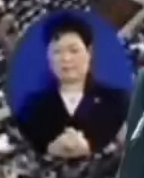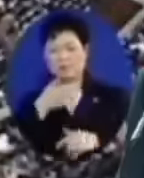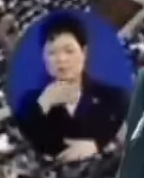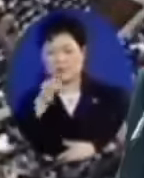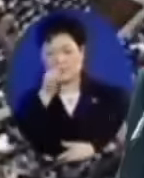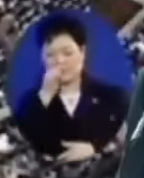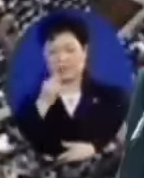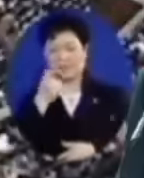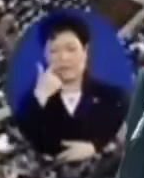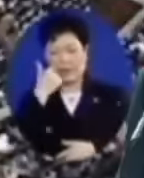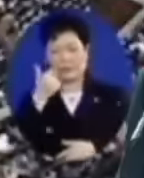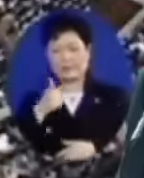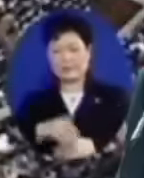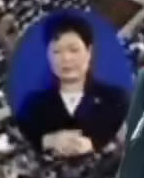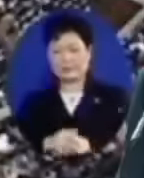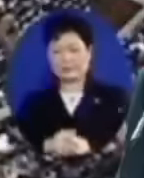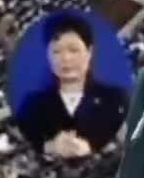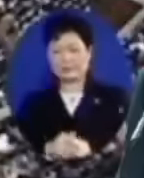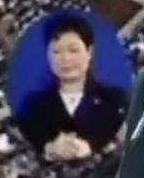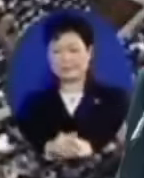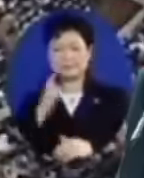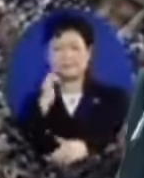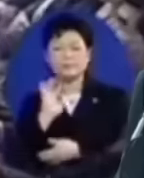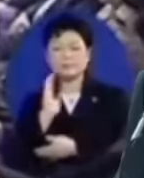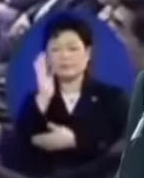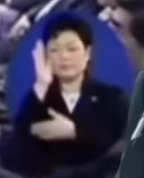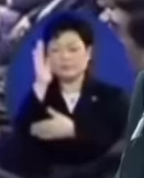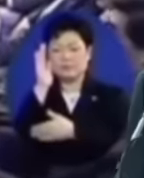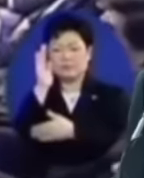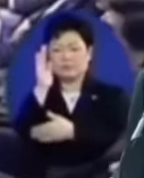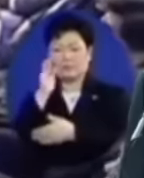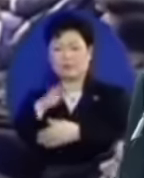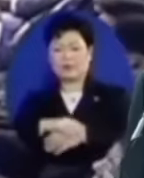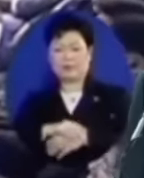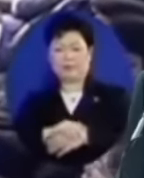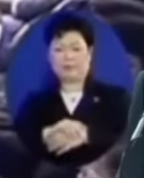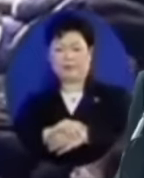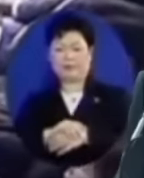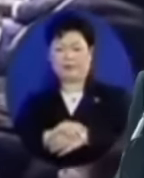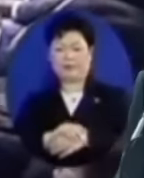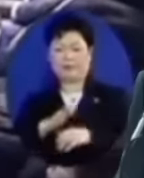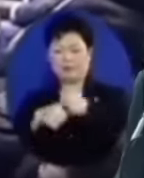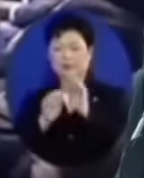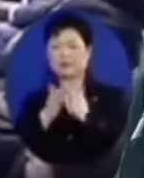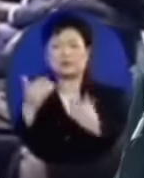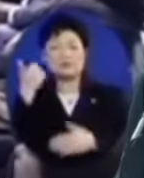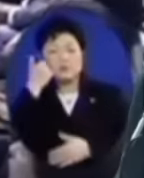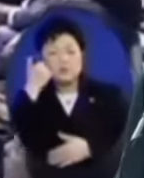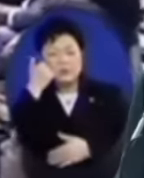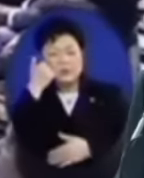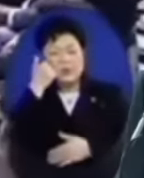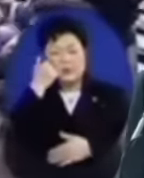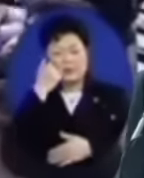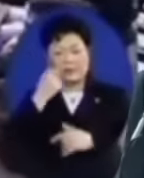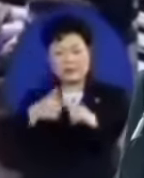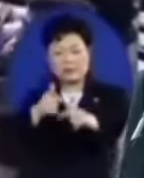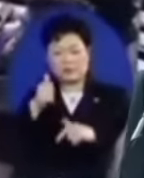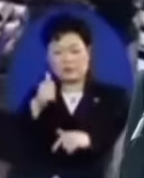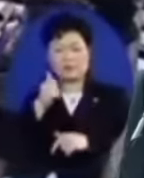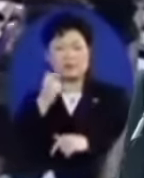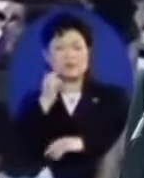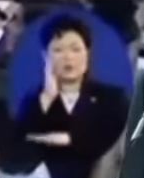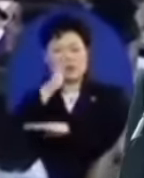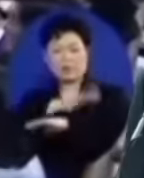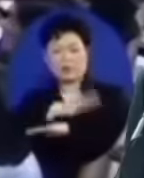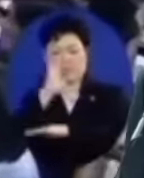예수님은 아버지의 영광의 광채시여 본체의 형상입니다. 성령은 누구냐? 예수님의 영광의 광채시여 그